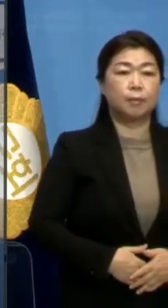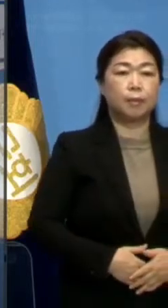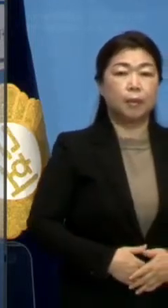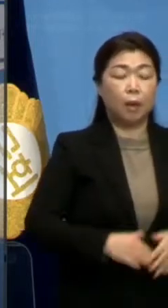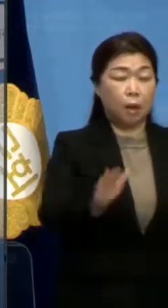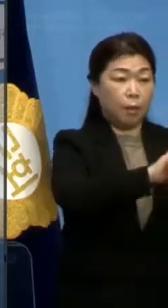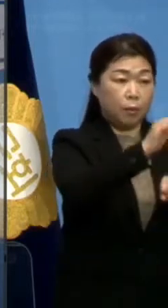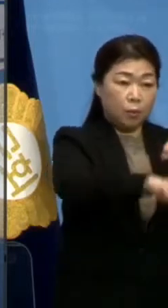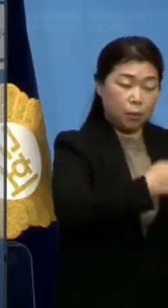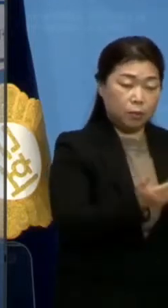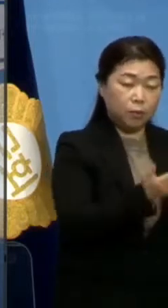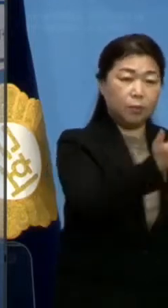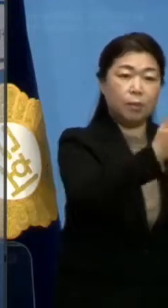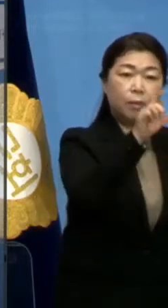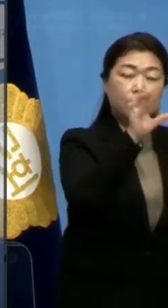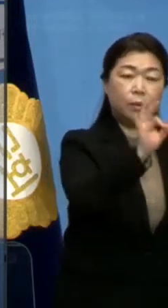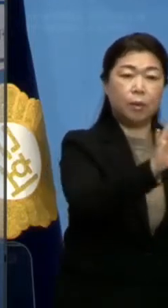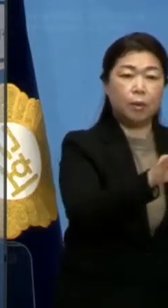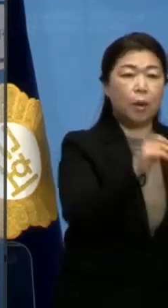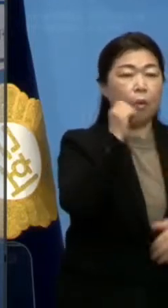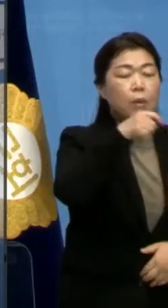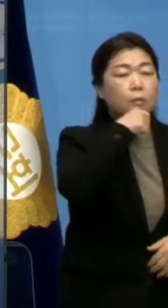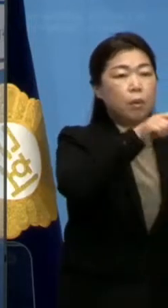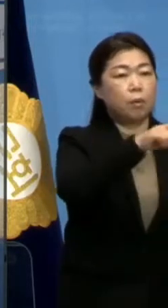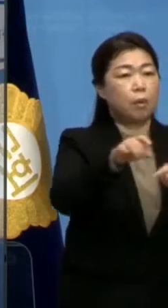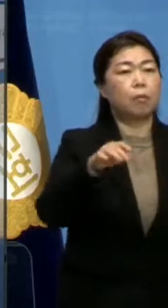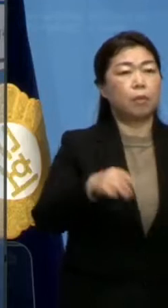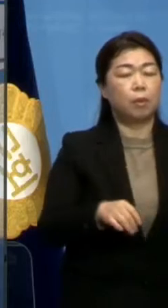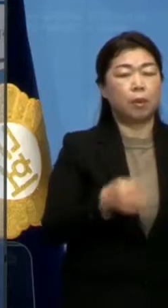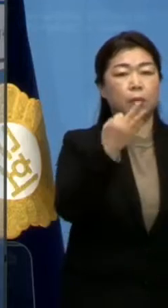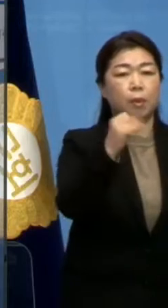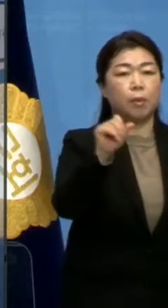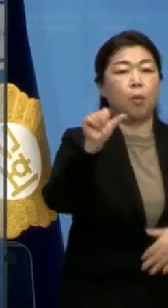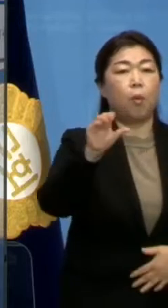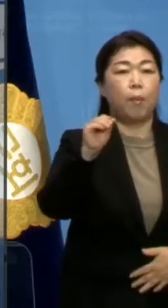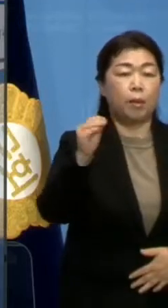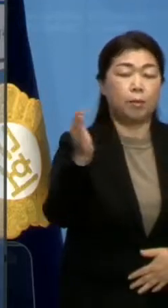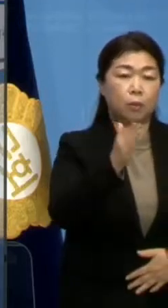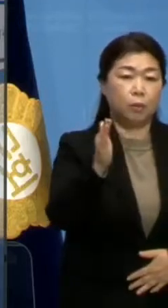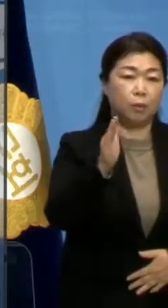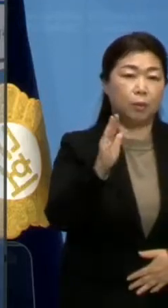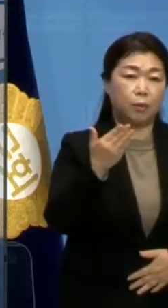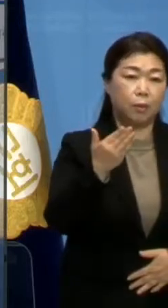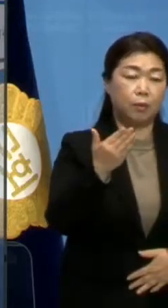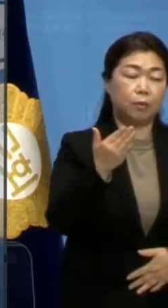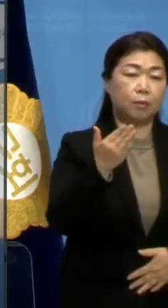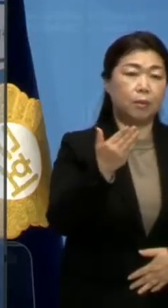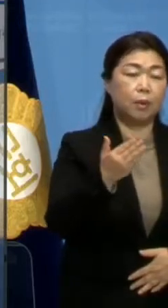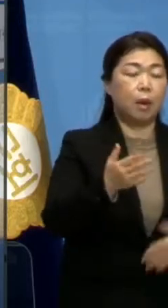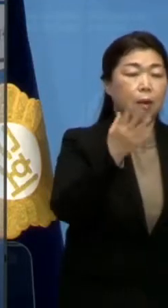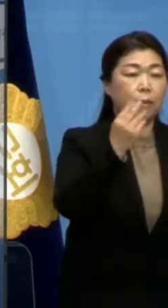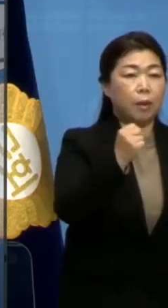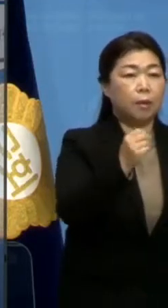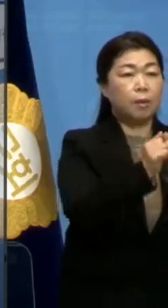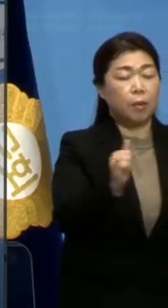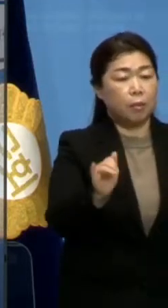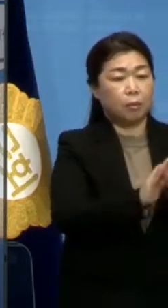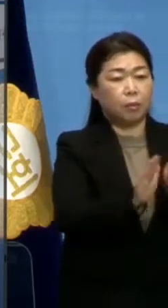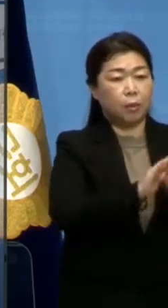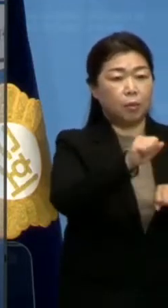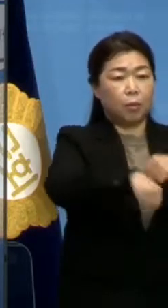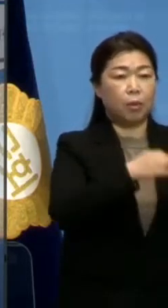반려동물 양육하는 데 월 평균 비용은 14.5 만 원 가량으로 많은 분들이 반려동물을